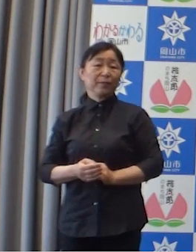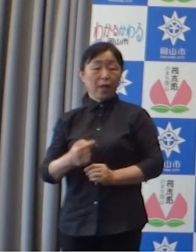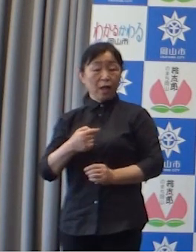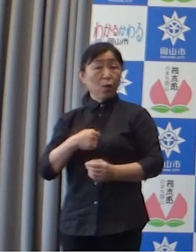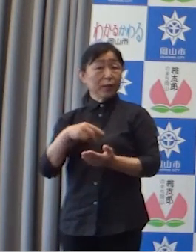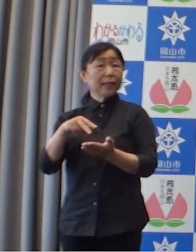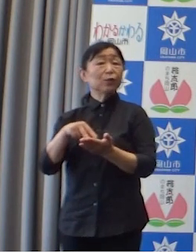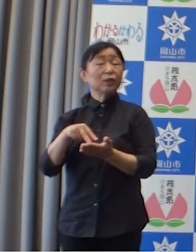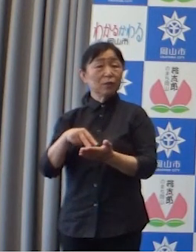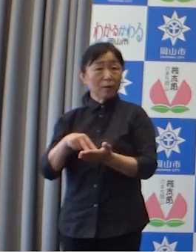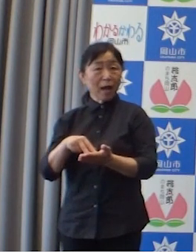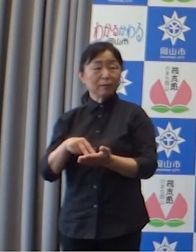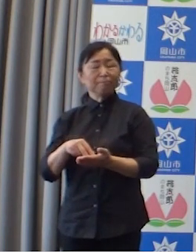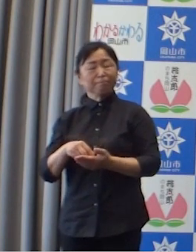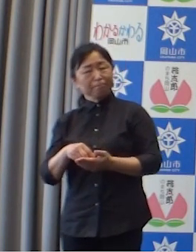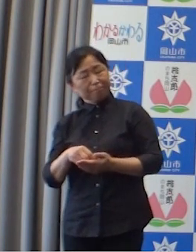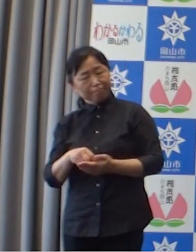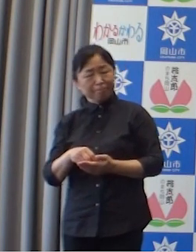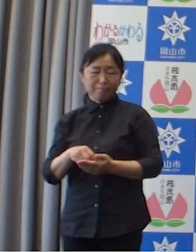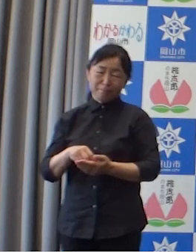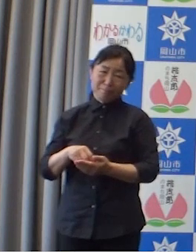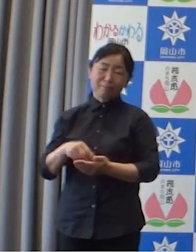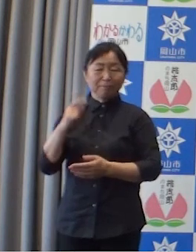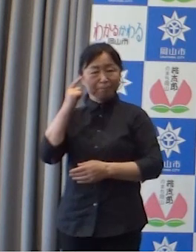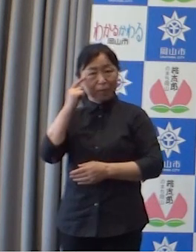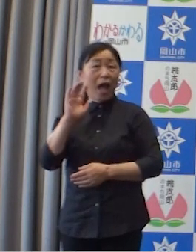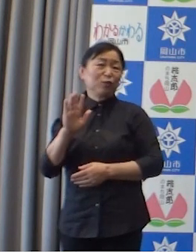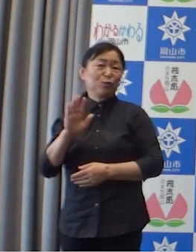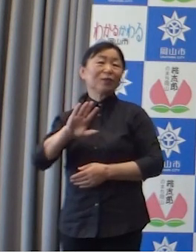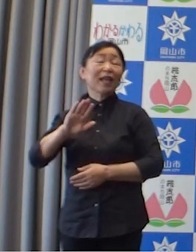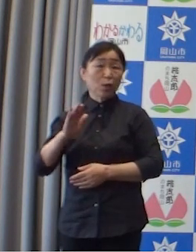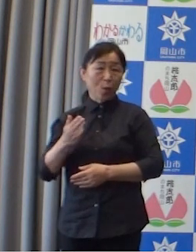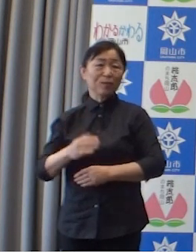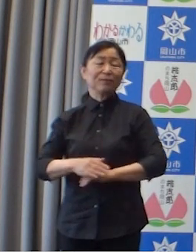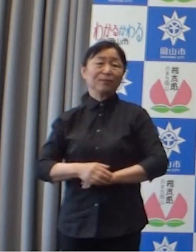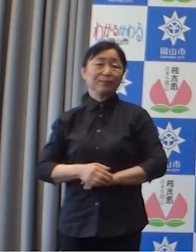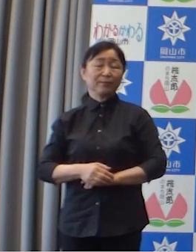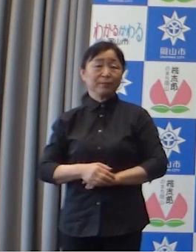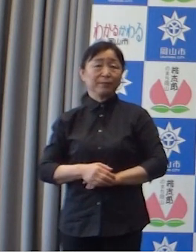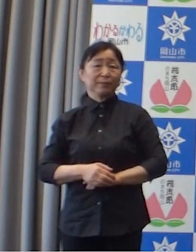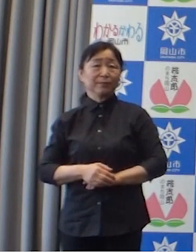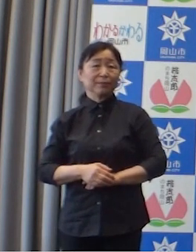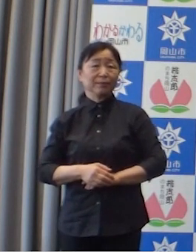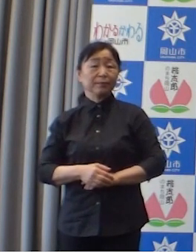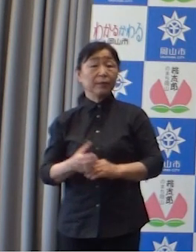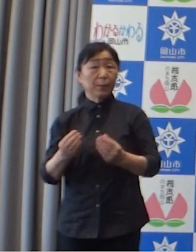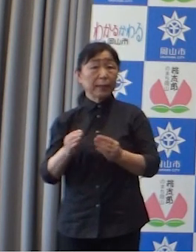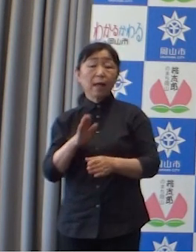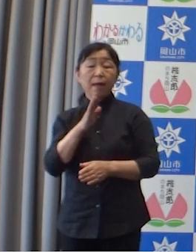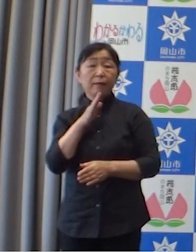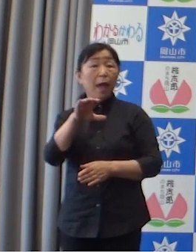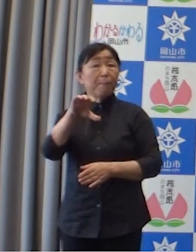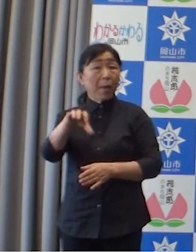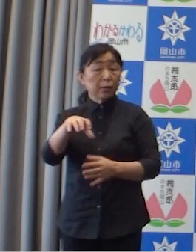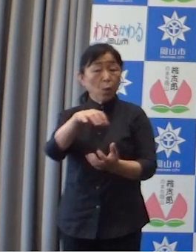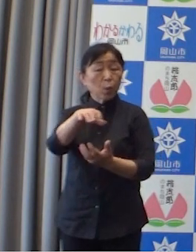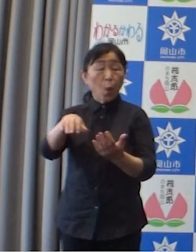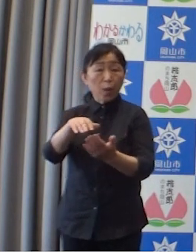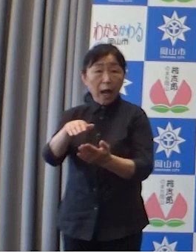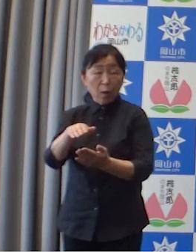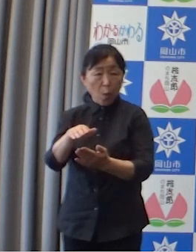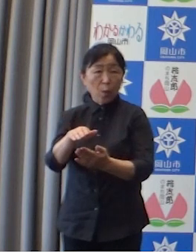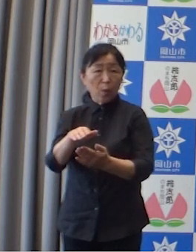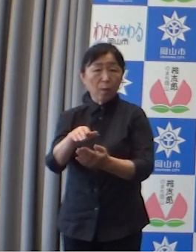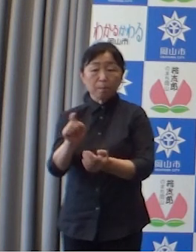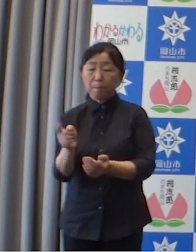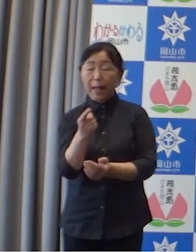私としては熟知したるところもあるんですけれども、ただそういう現場の混乱を招かない